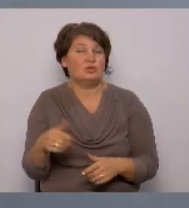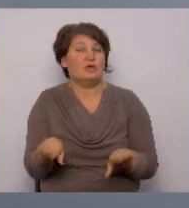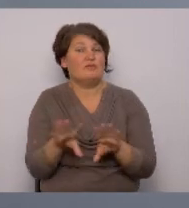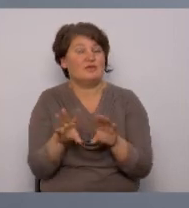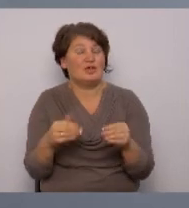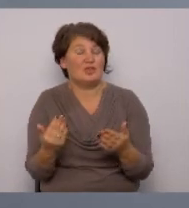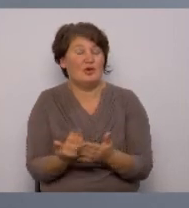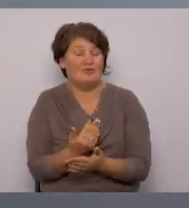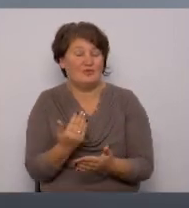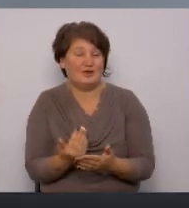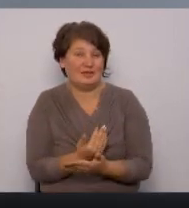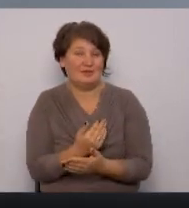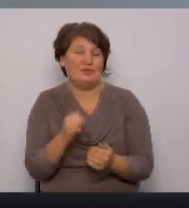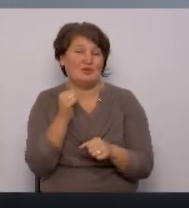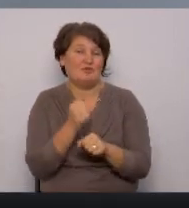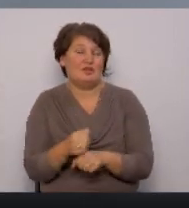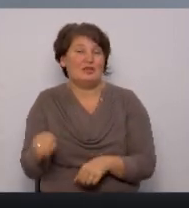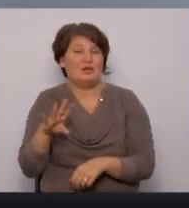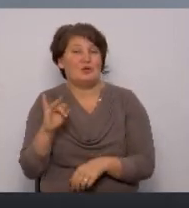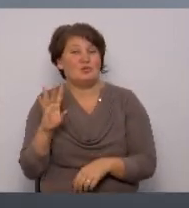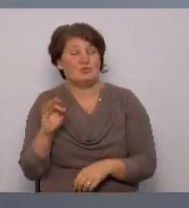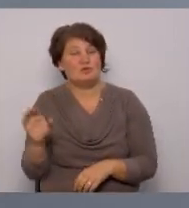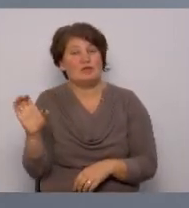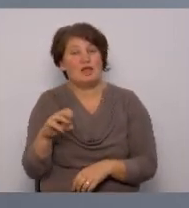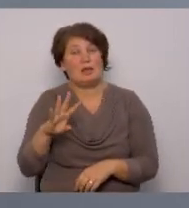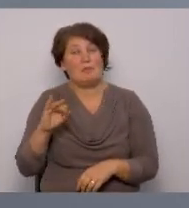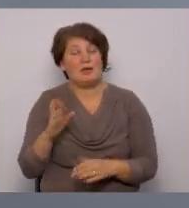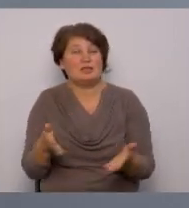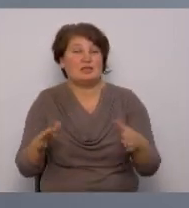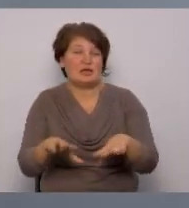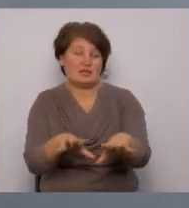на сьогодні. У студії працювали Діана Коржук та Світлана Магас. Залишайтеся з Суспільним.